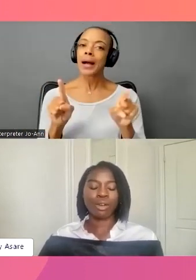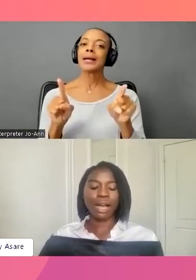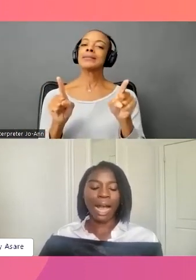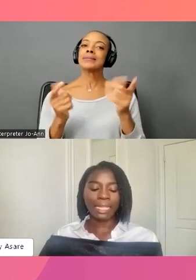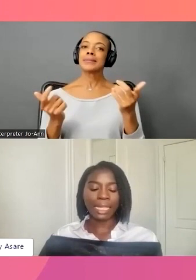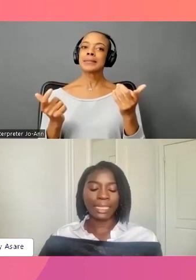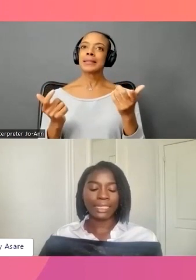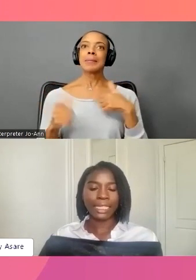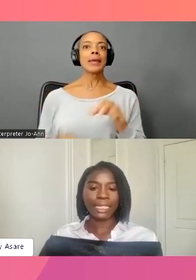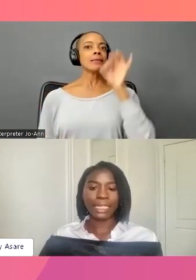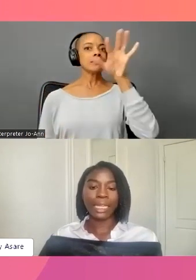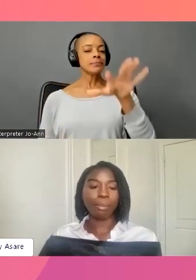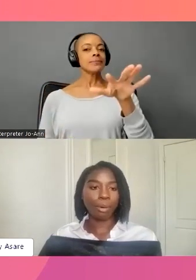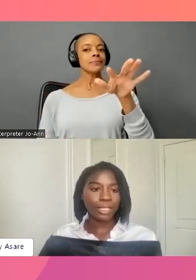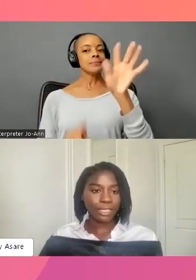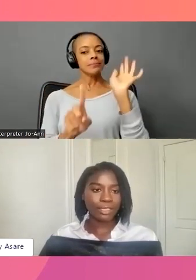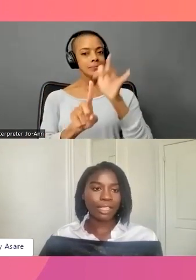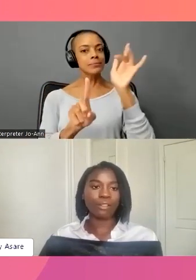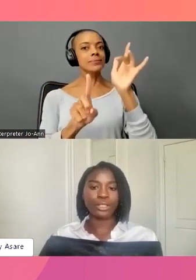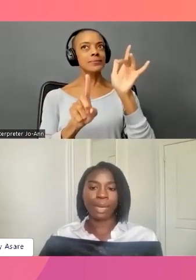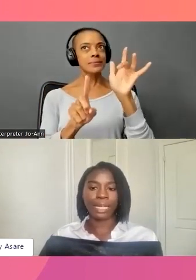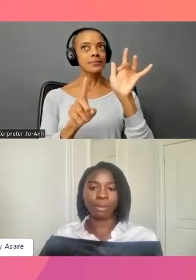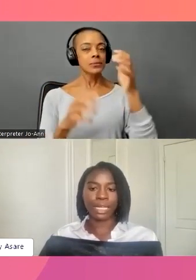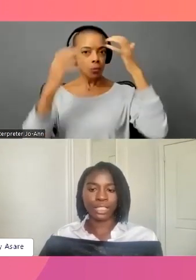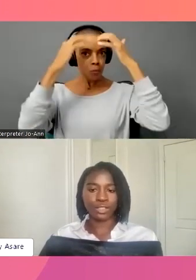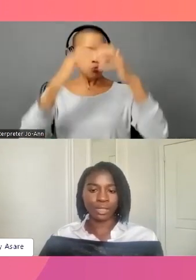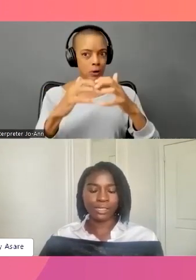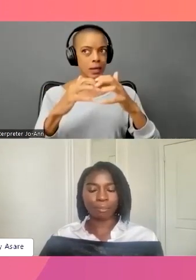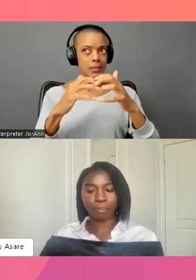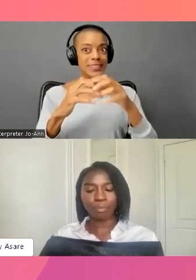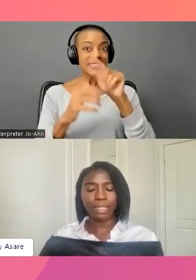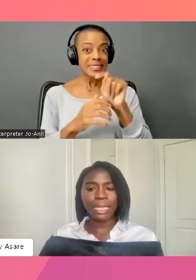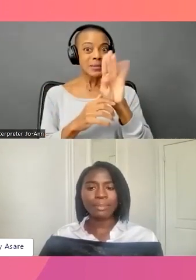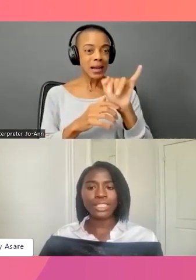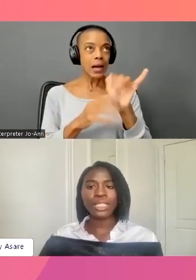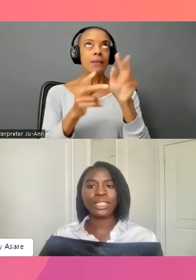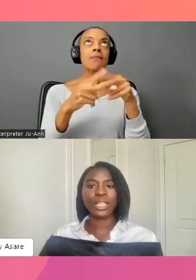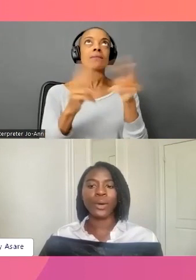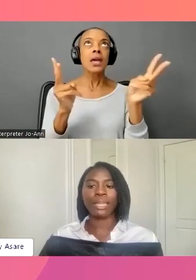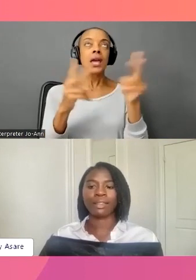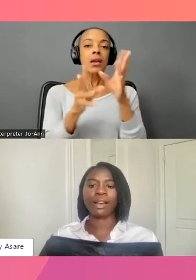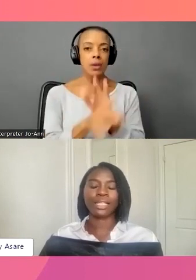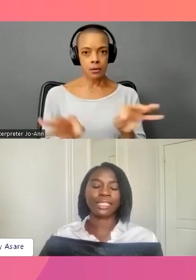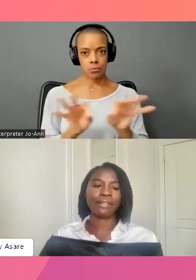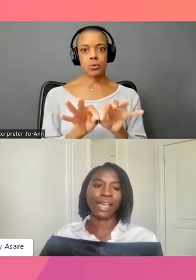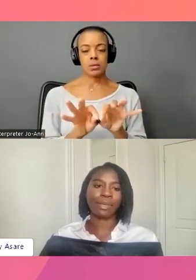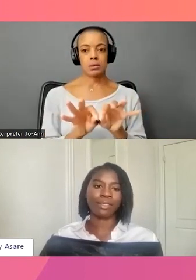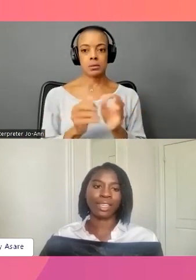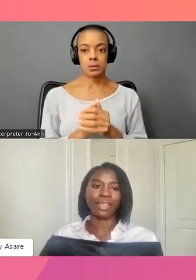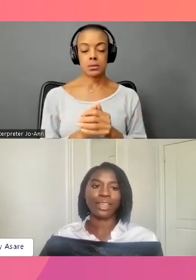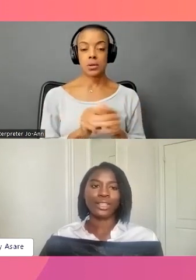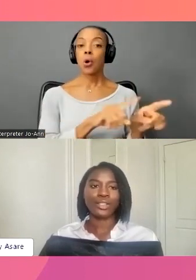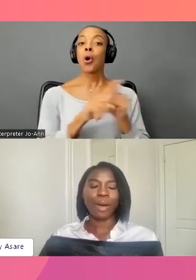dis tout cela pour souligner l'importance des